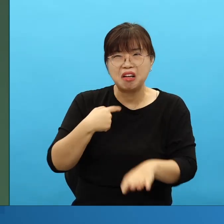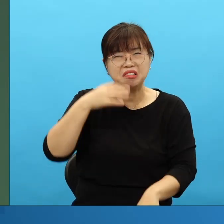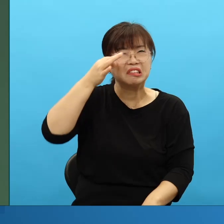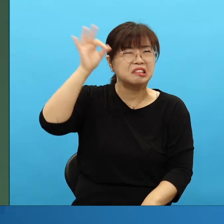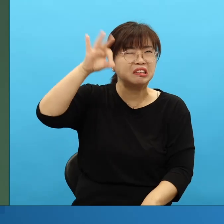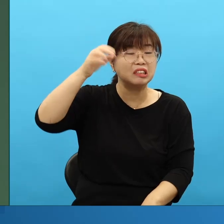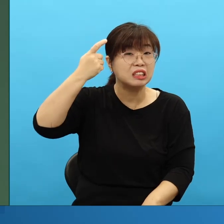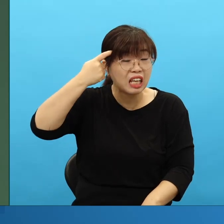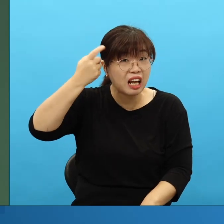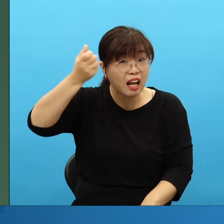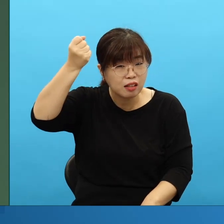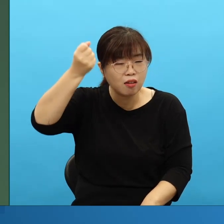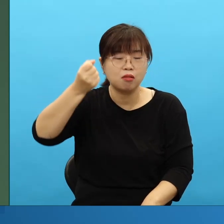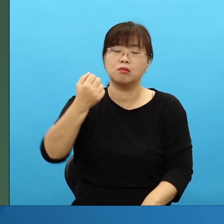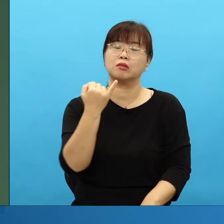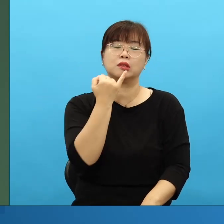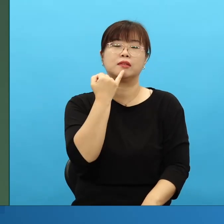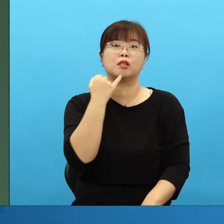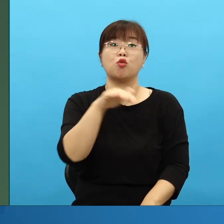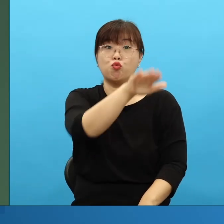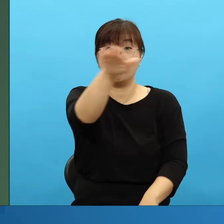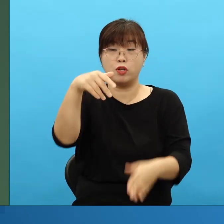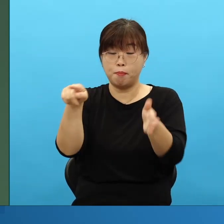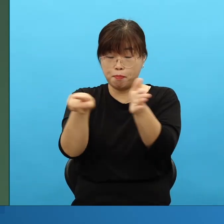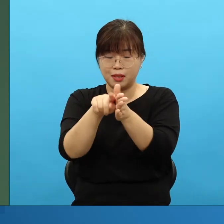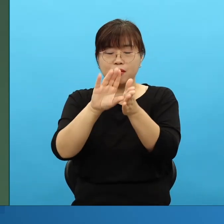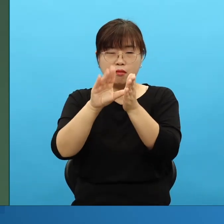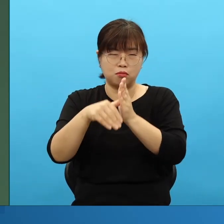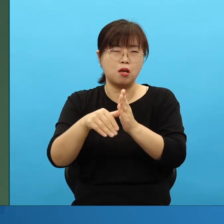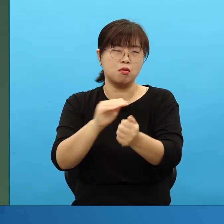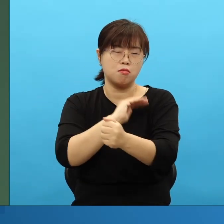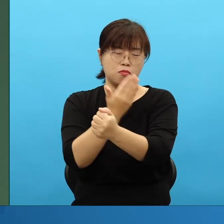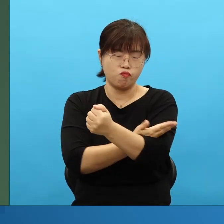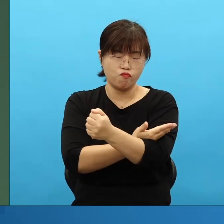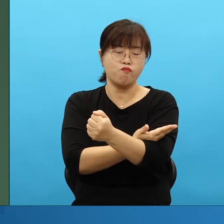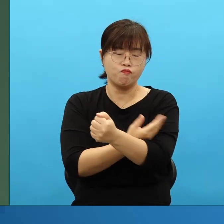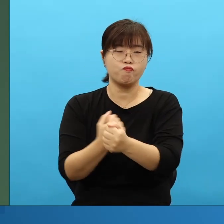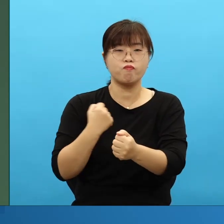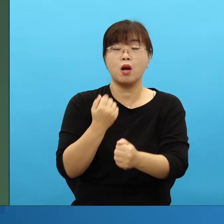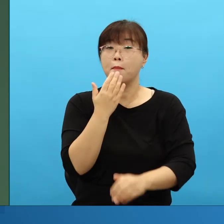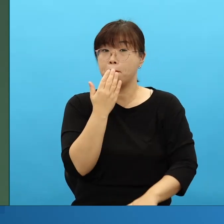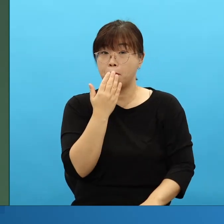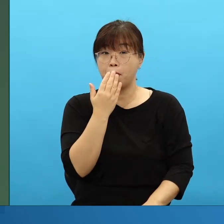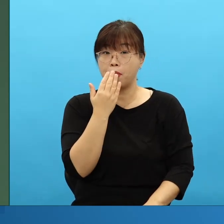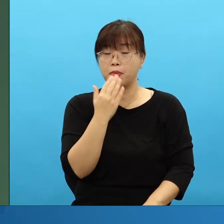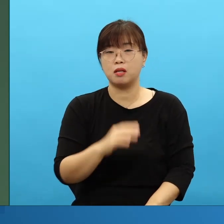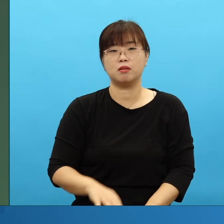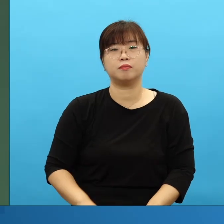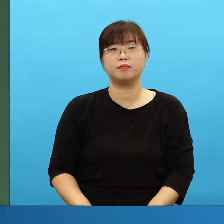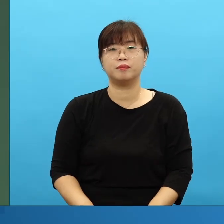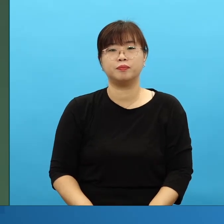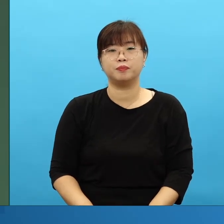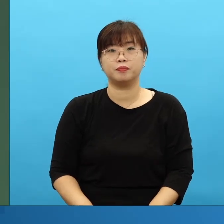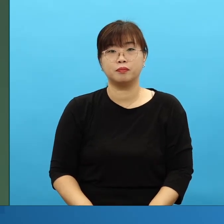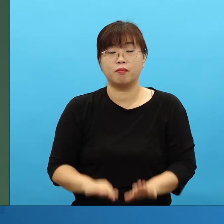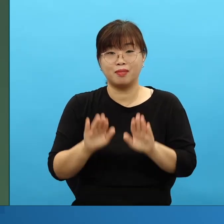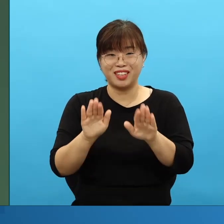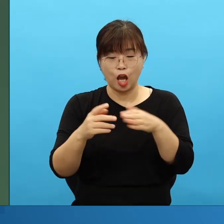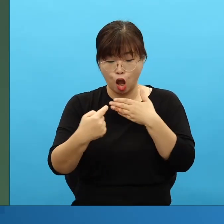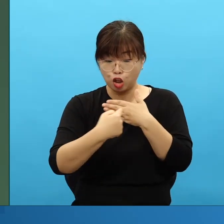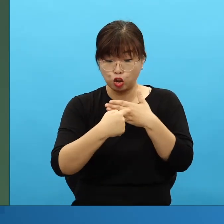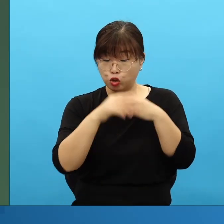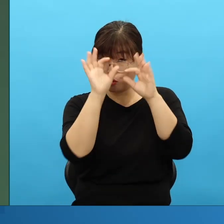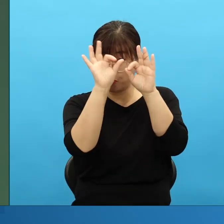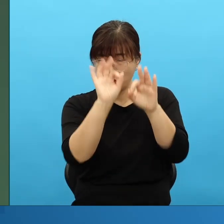more easily. 여러분이 하고 있는 자리는 다른 사람이 빼앗기해서 노릴지 몰라도 이거는 뺏어갈 수가 없습니다.